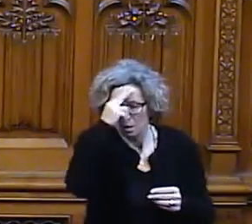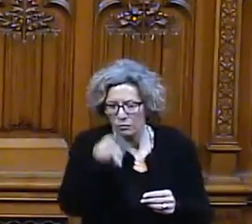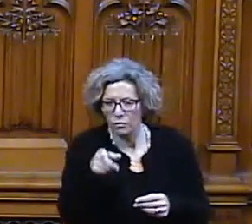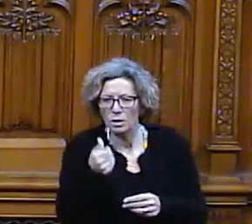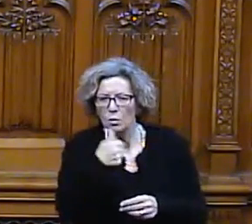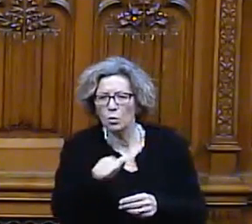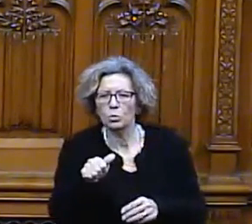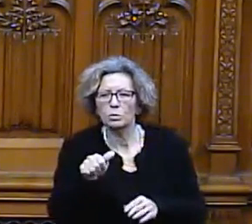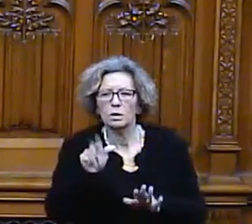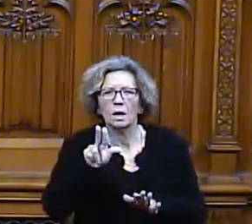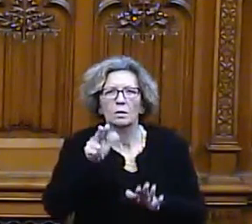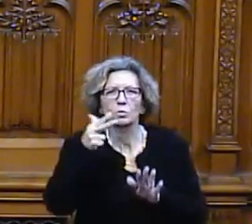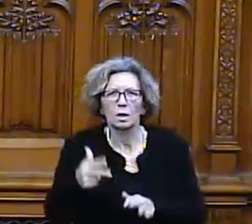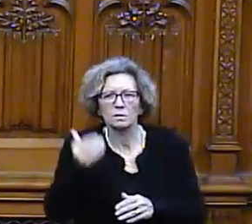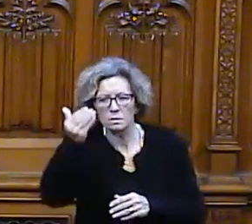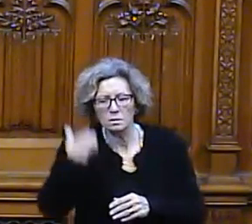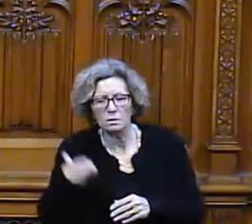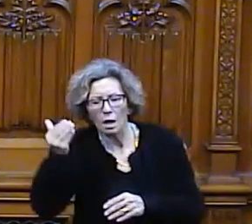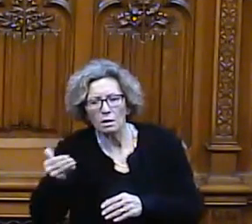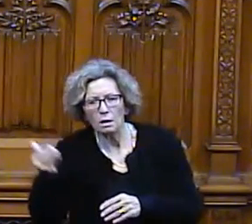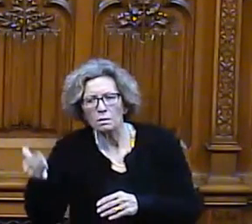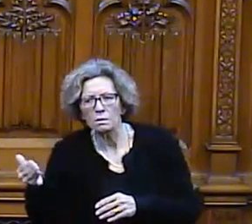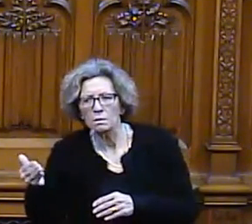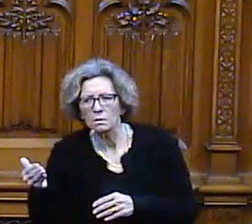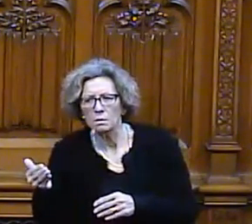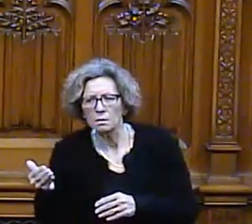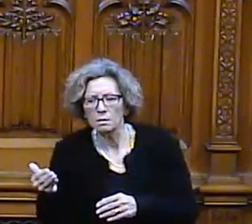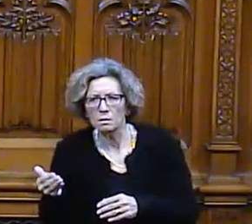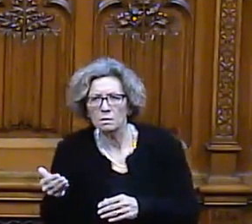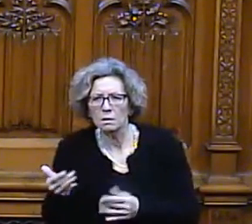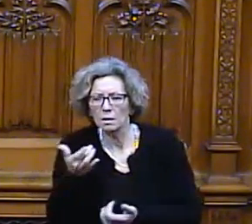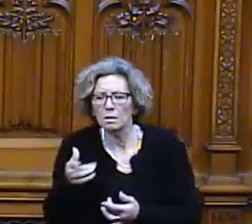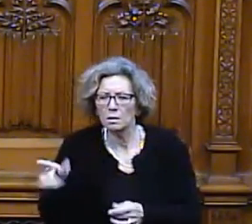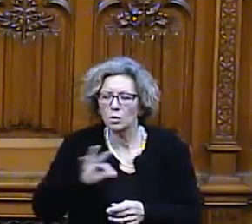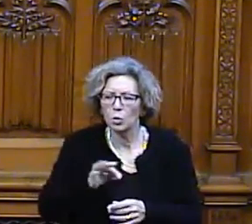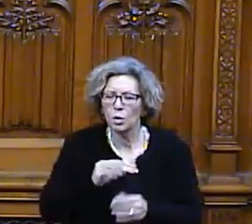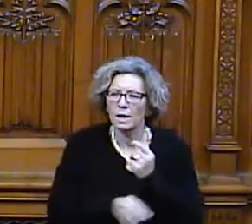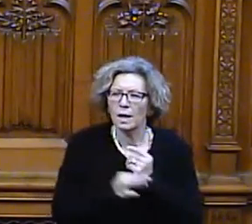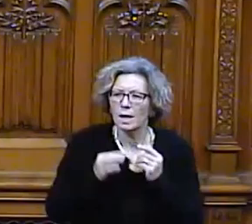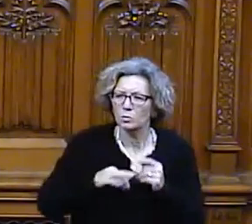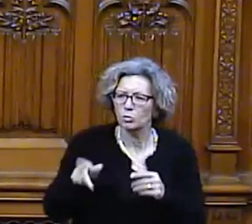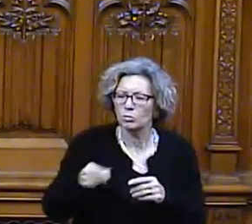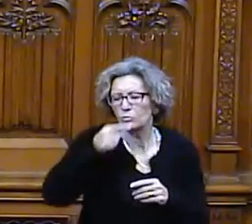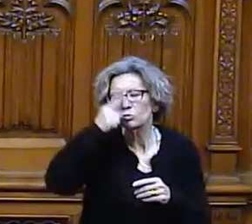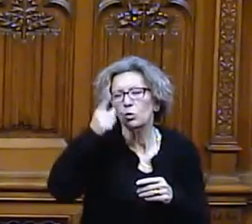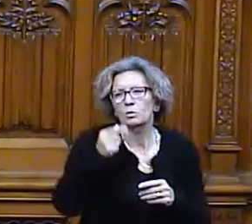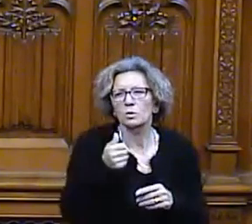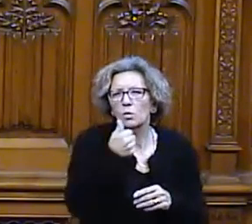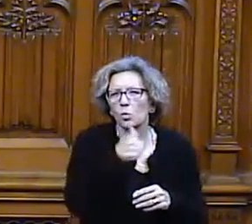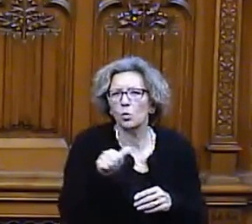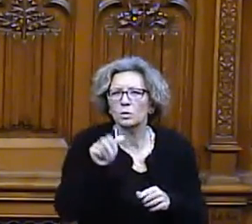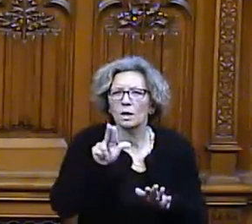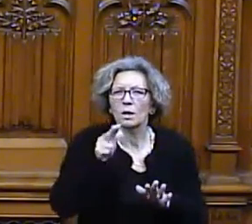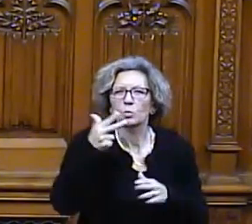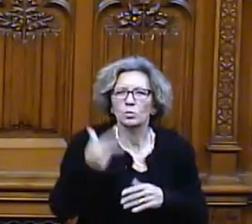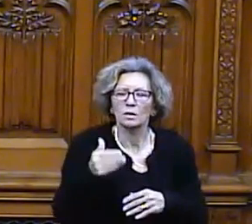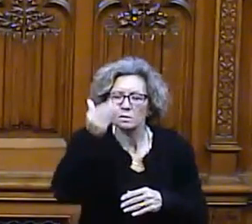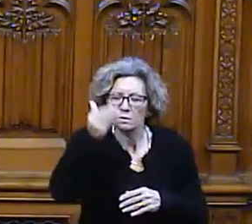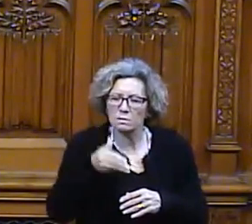jetzt 138 Seiten, aber weil der Herr Kollege Ellenson so stolz drauf war, 138